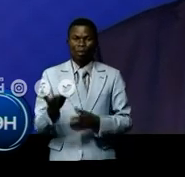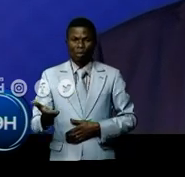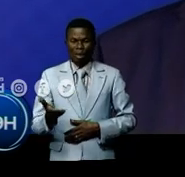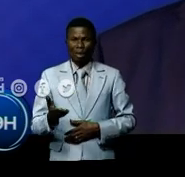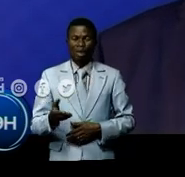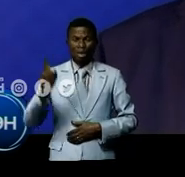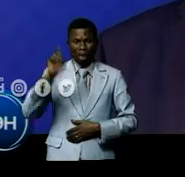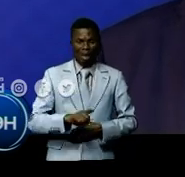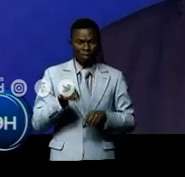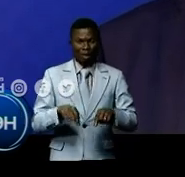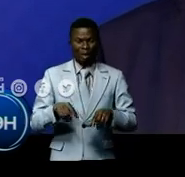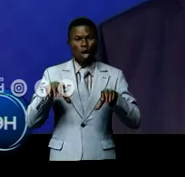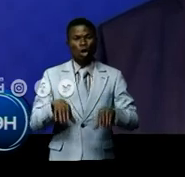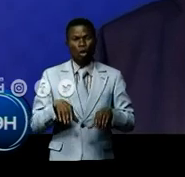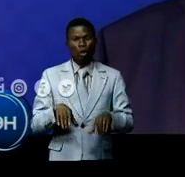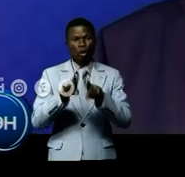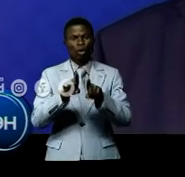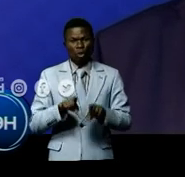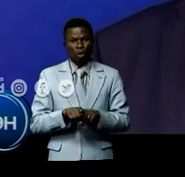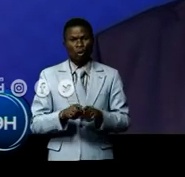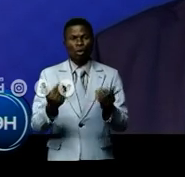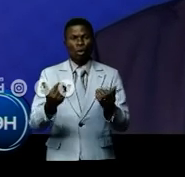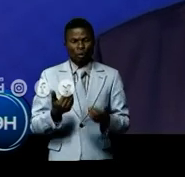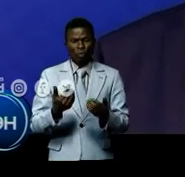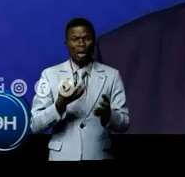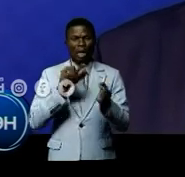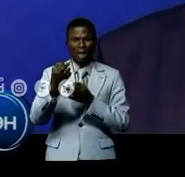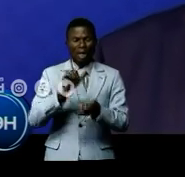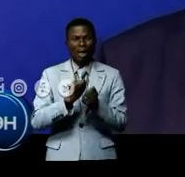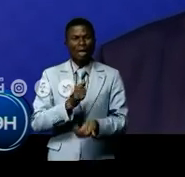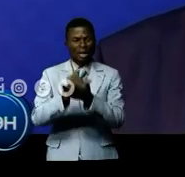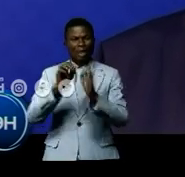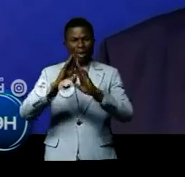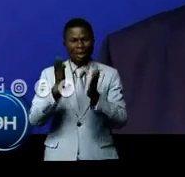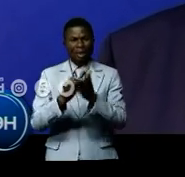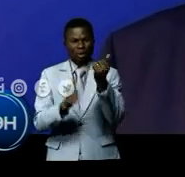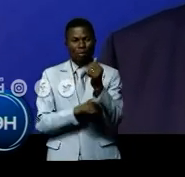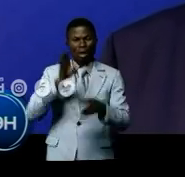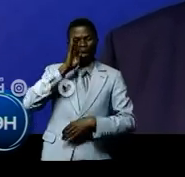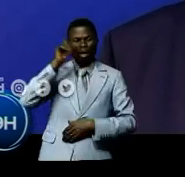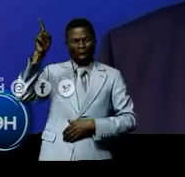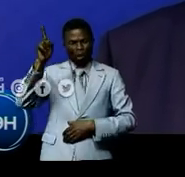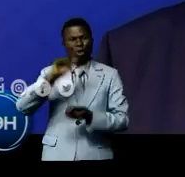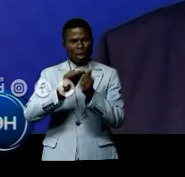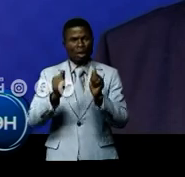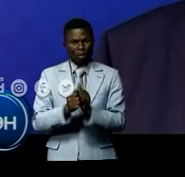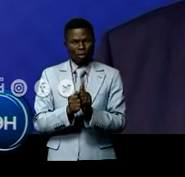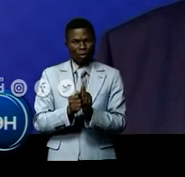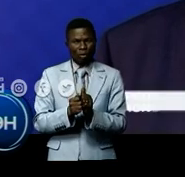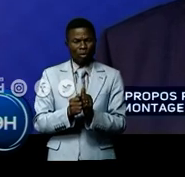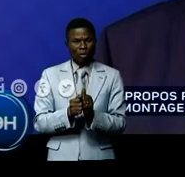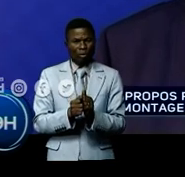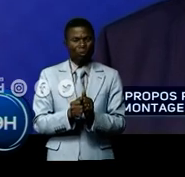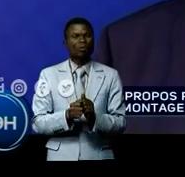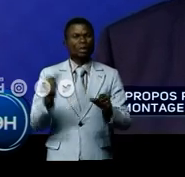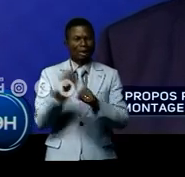passant ici, c'était aussi une volonté de faire connaître en Belgique l'existence du ministère du genre ici